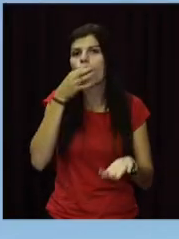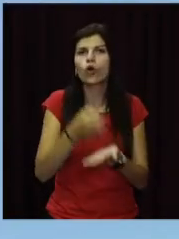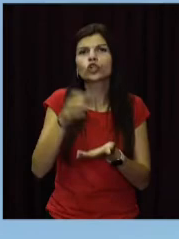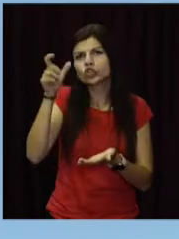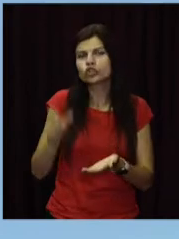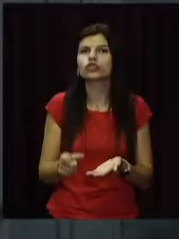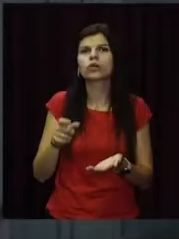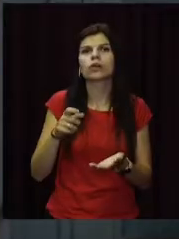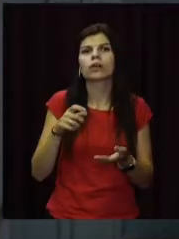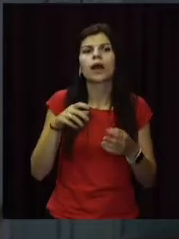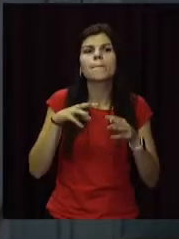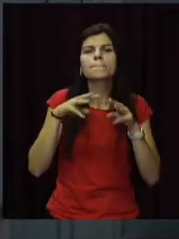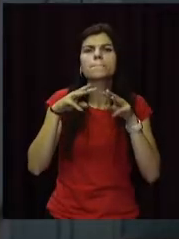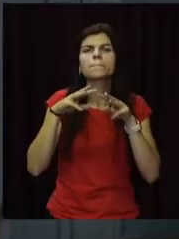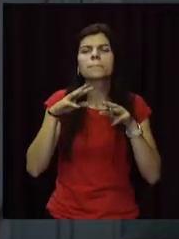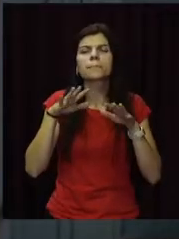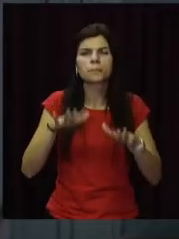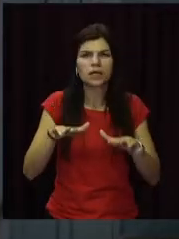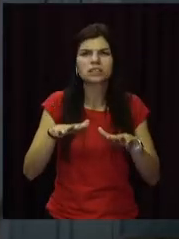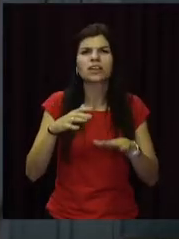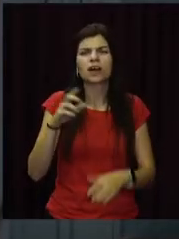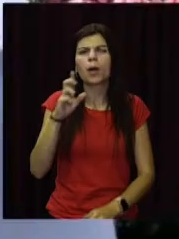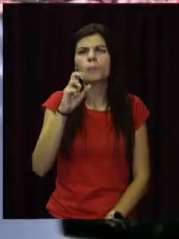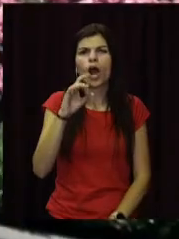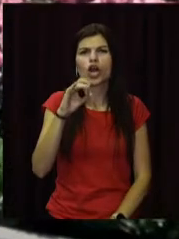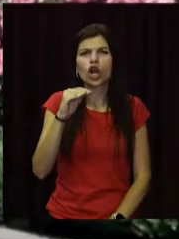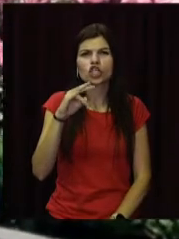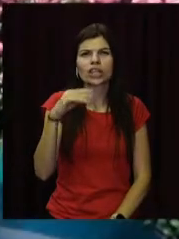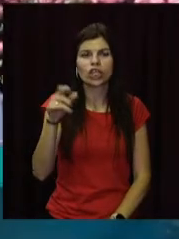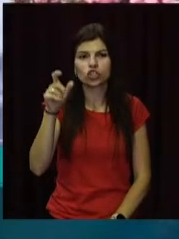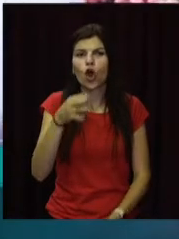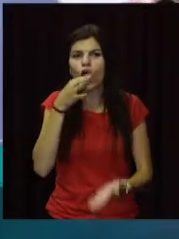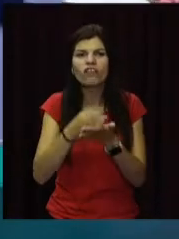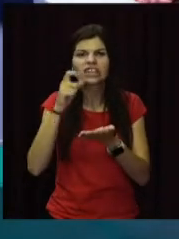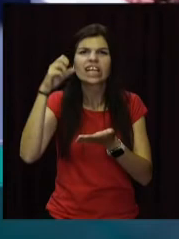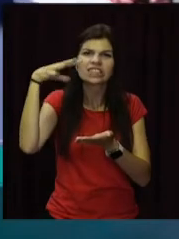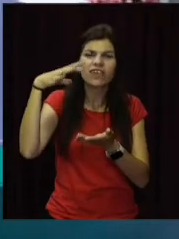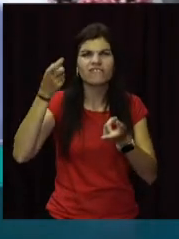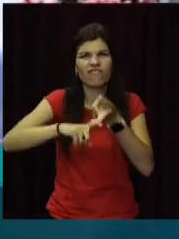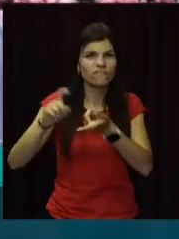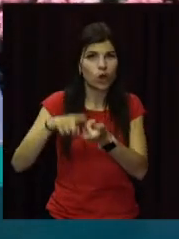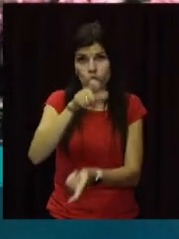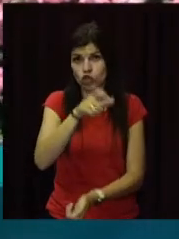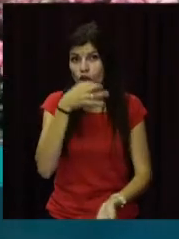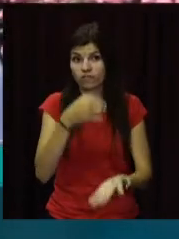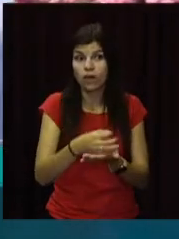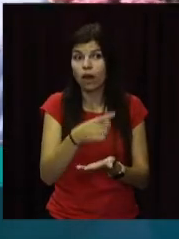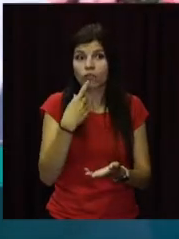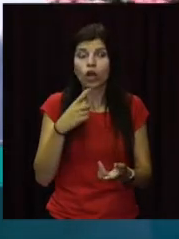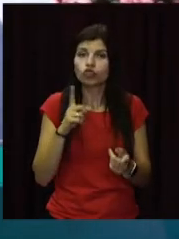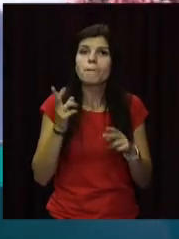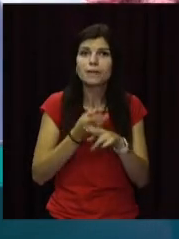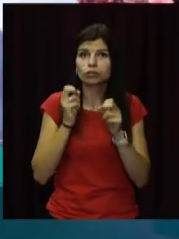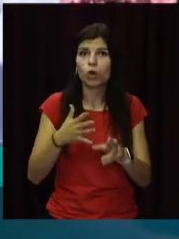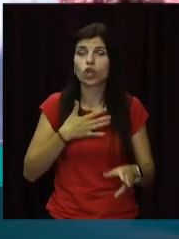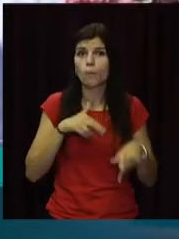комунального підприємства «Міськсвітло Плюс» Валерій Бережний. Зроблено з цілею, щоб обезпечити